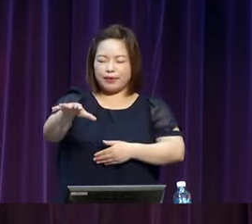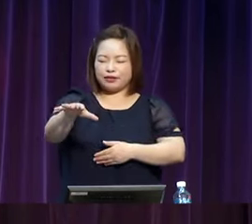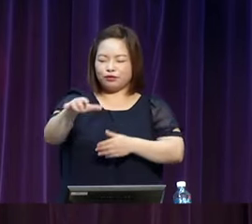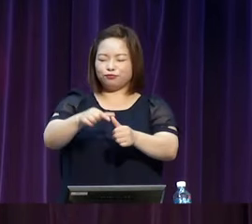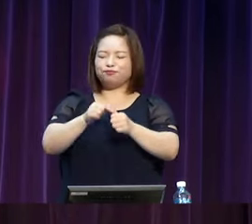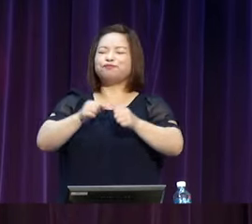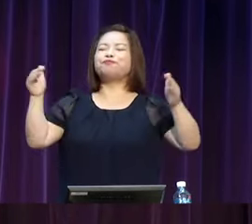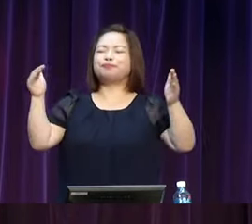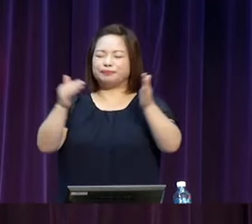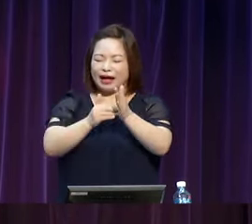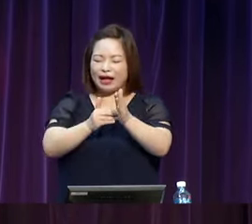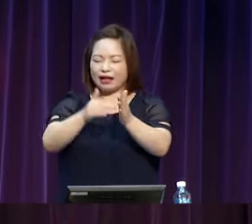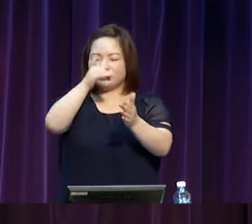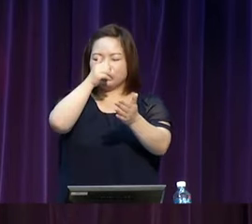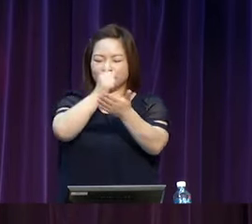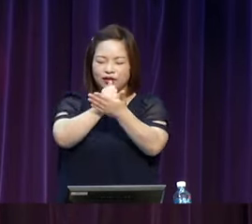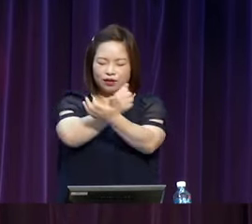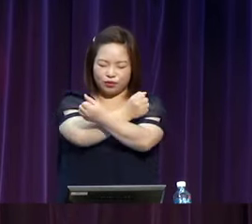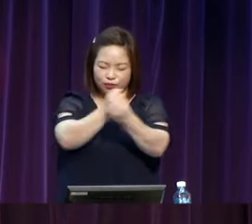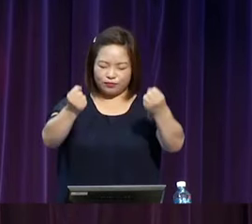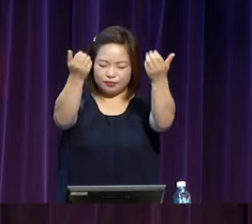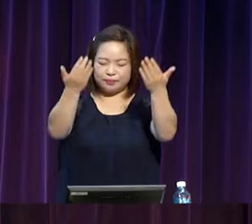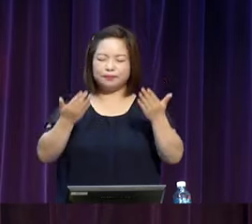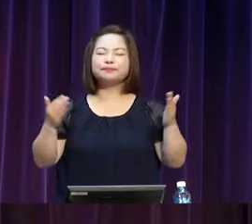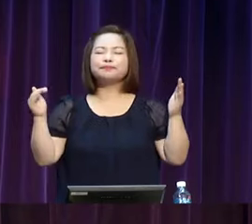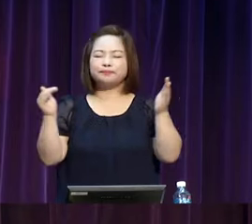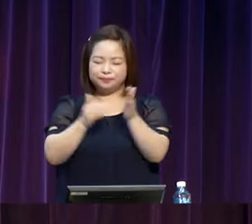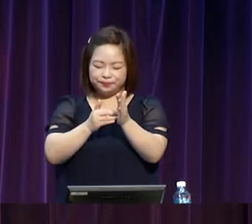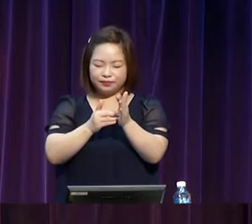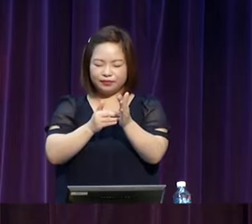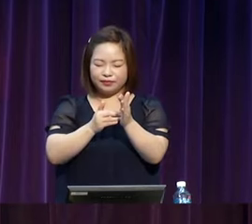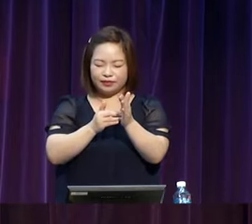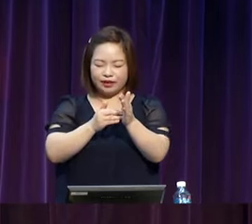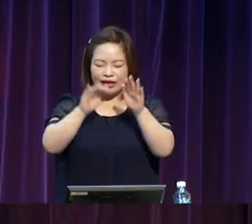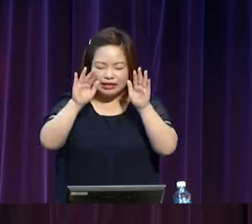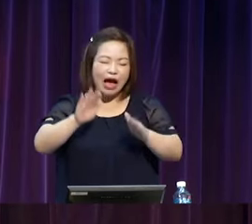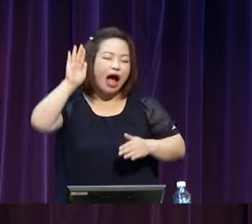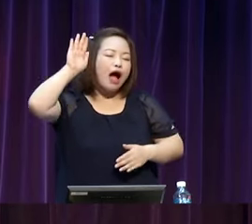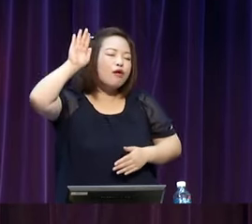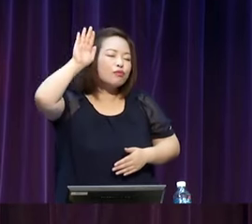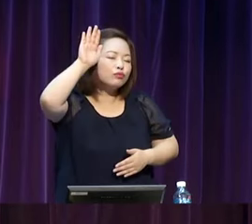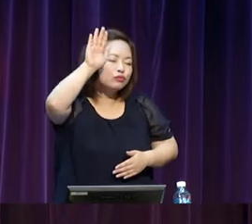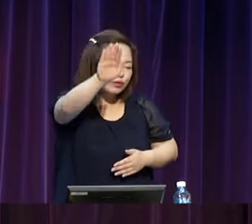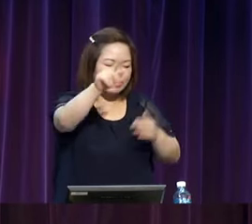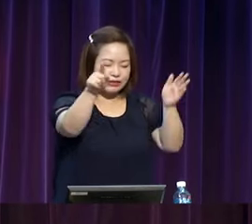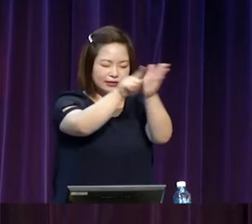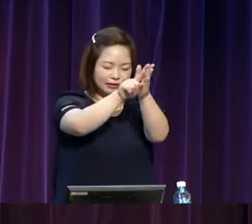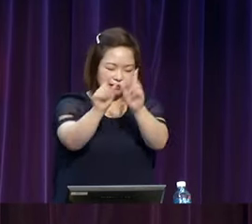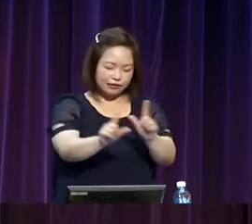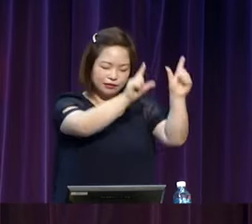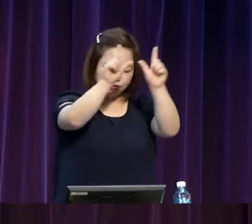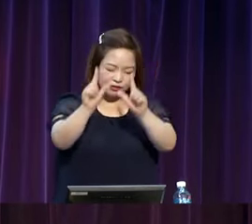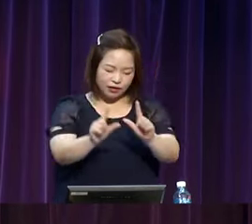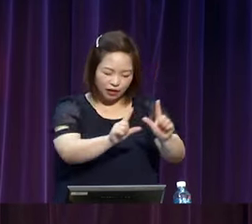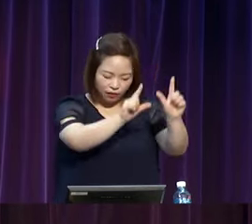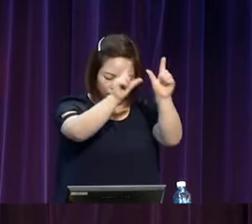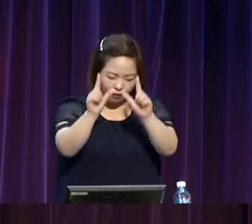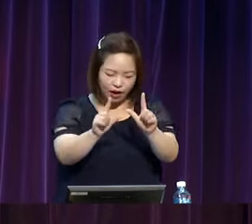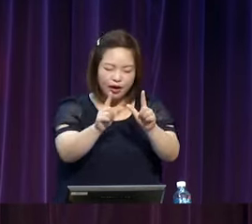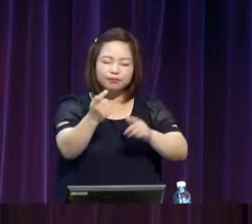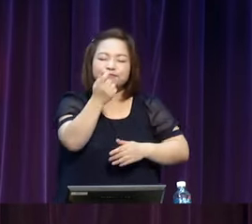죄를 영원히 용서받은 사람으로서 나머지의 삶을 어떻게 살아야 될지 말씀을